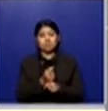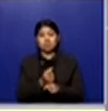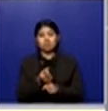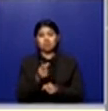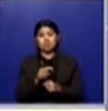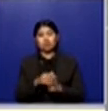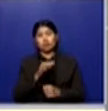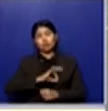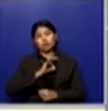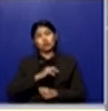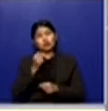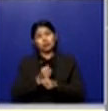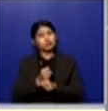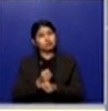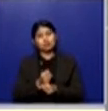เรื่องที่น้อยไปครับ